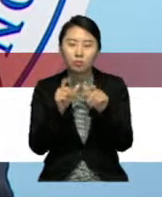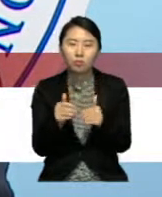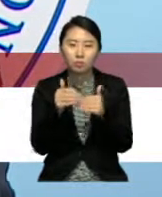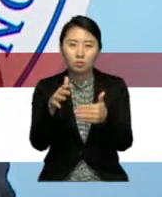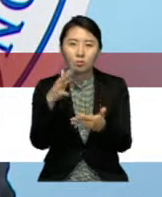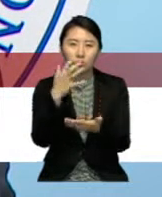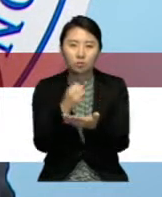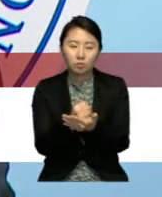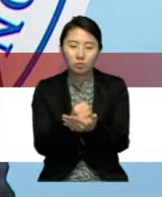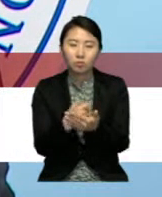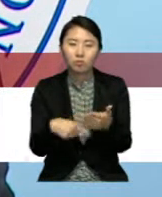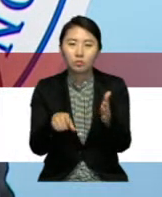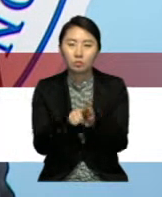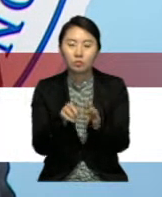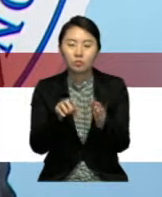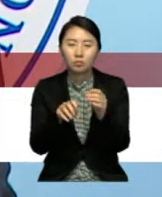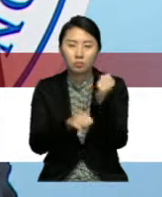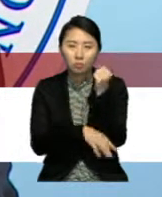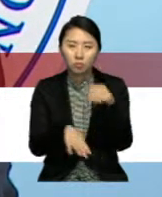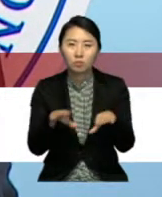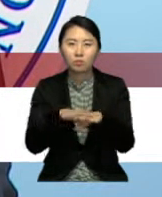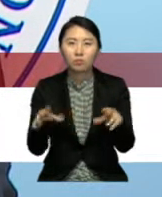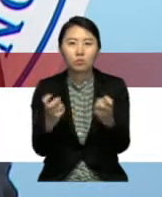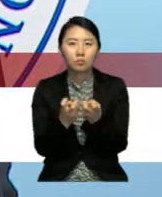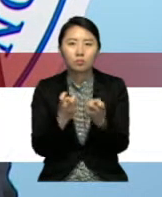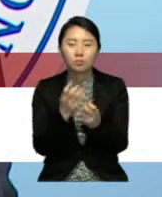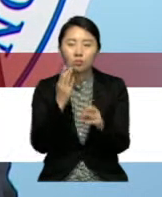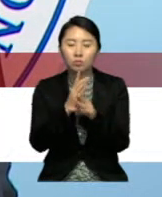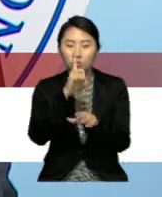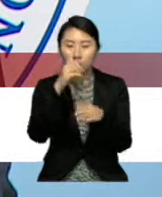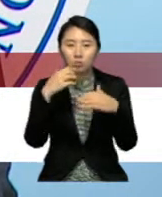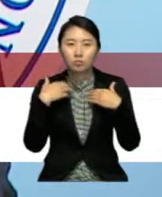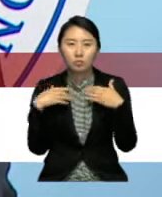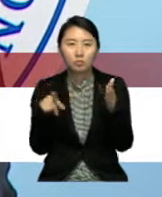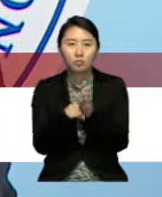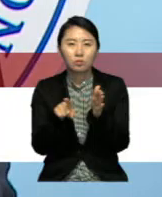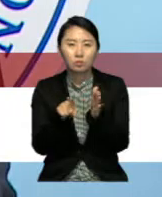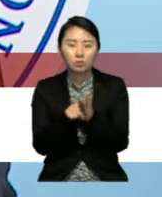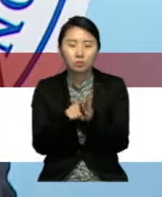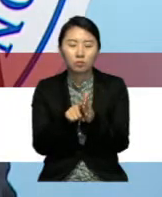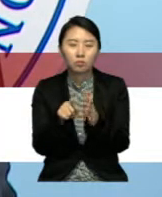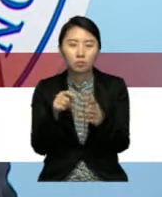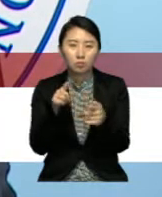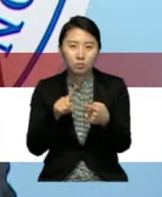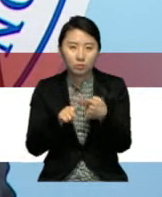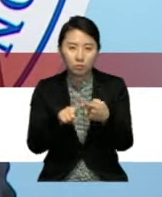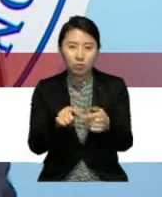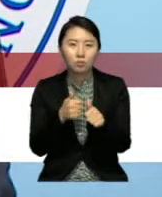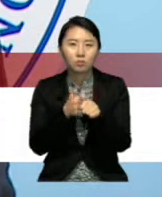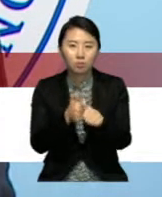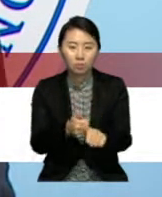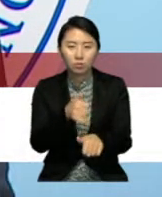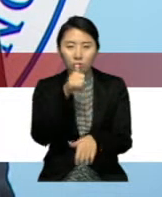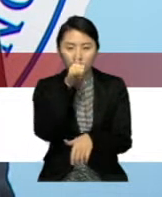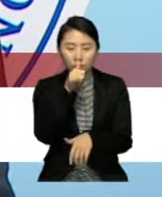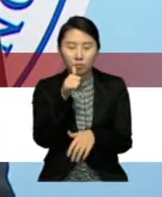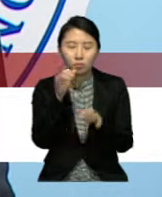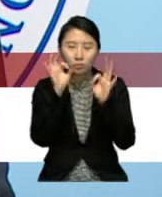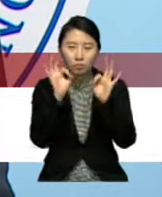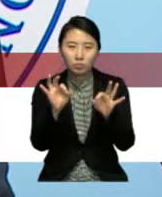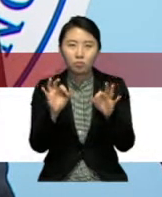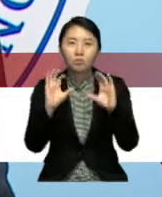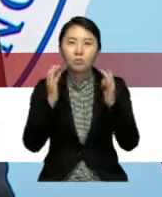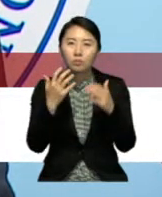정착을 위해 근본적인 해결책은 중앙 정부의 의지에 달려 있다는 점을 직시해야 합니다 당면한